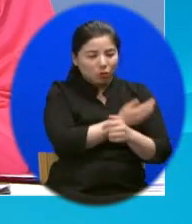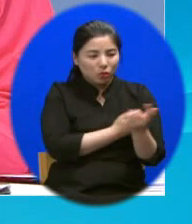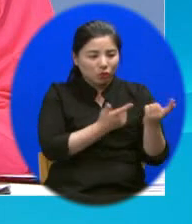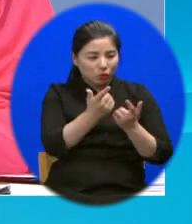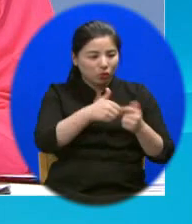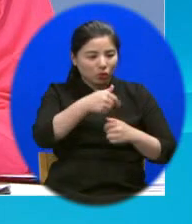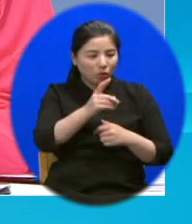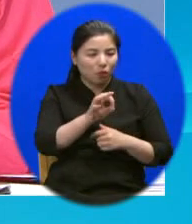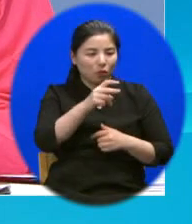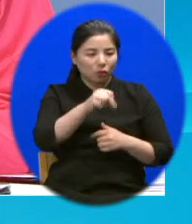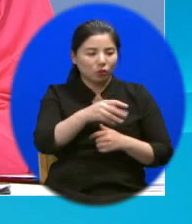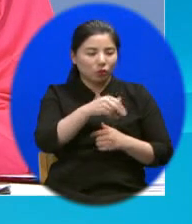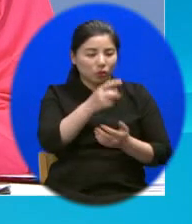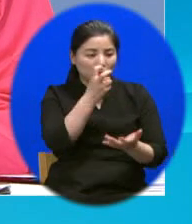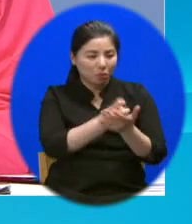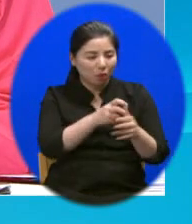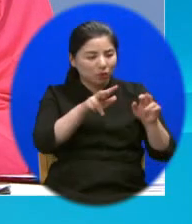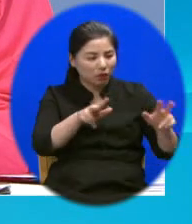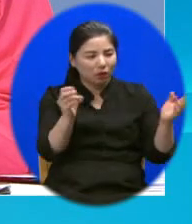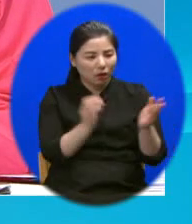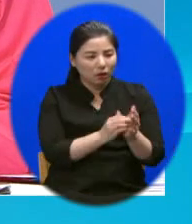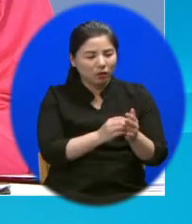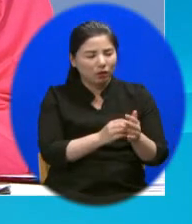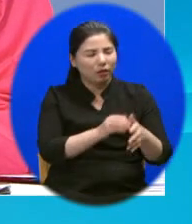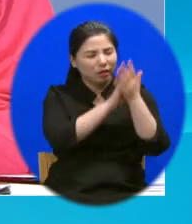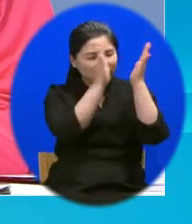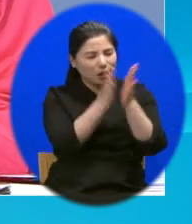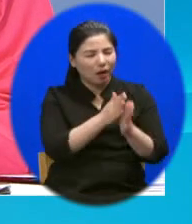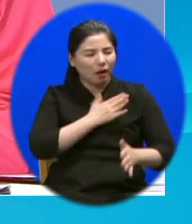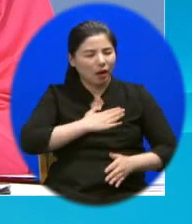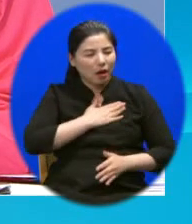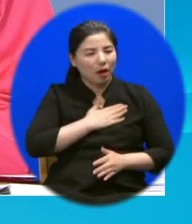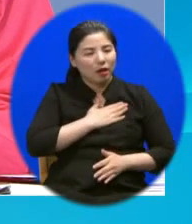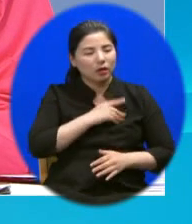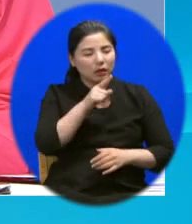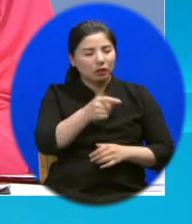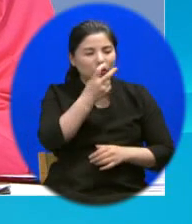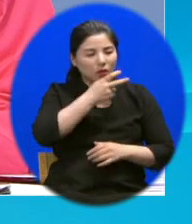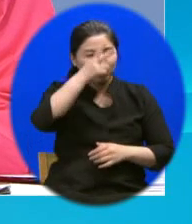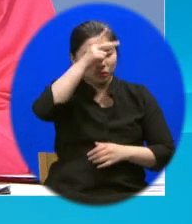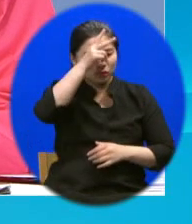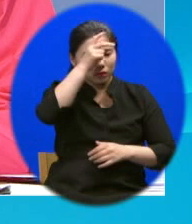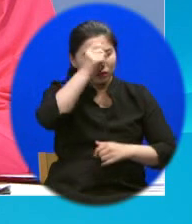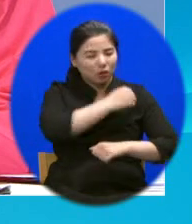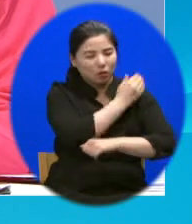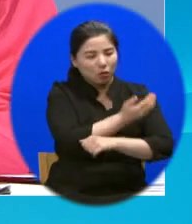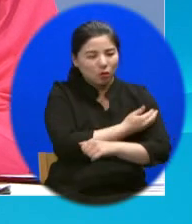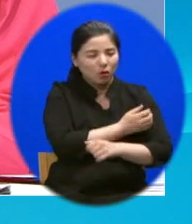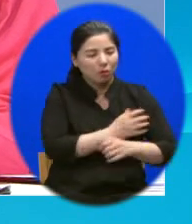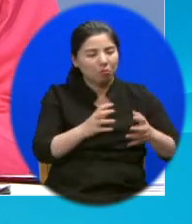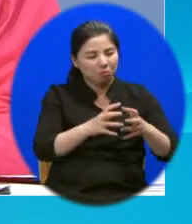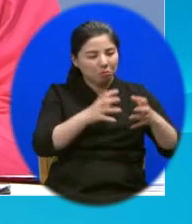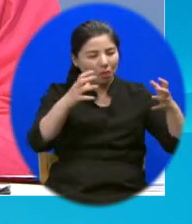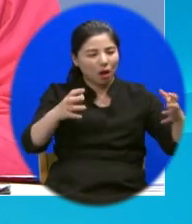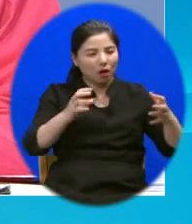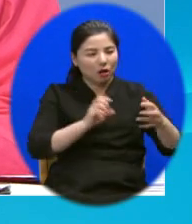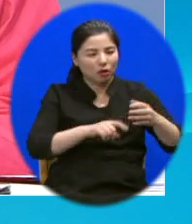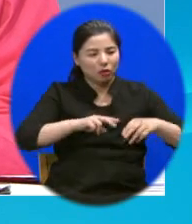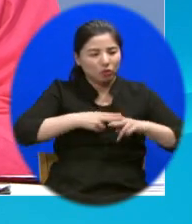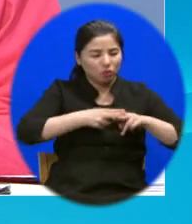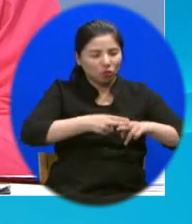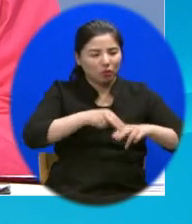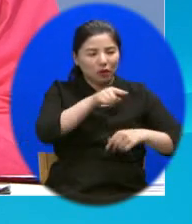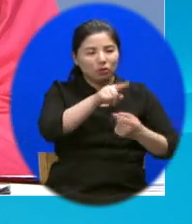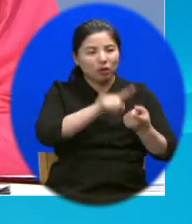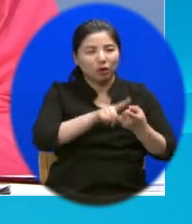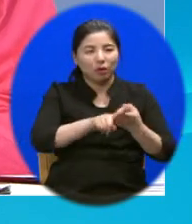경우에는 그간 뭐 삼척동자도 다 아는 검찰 권력의 b 대화 독자와 문제에 대한 시정 차원이